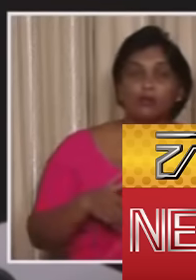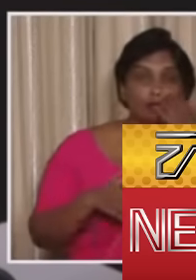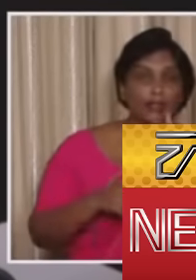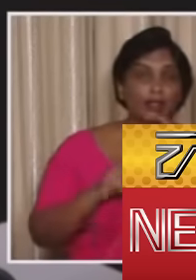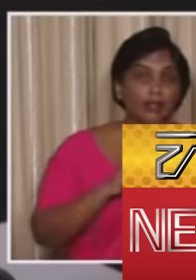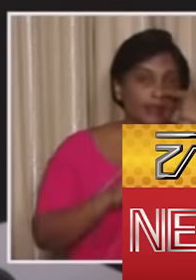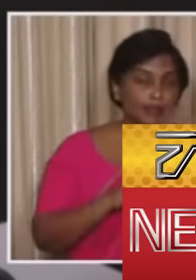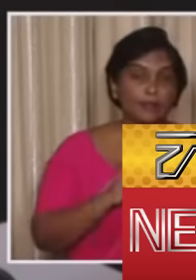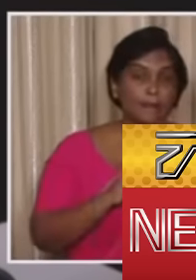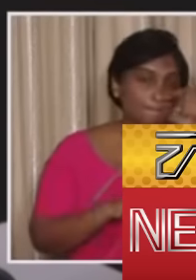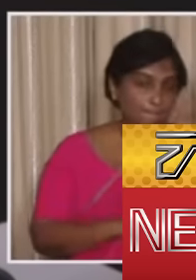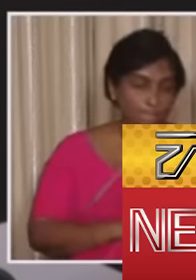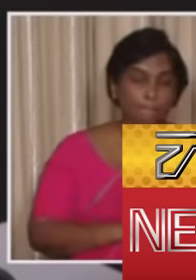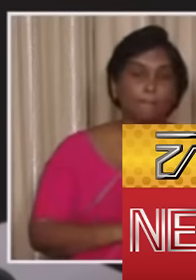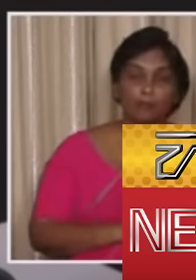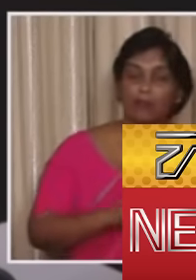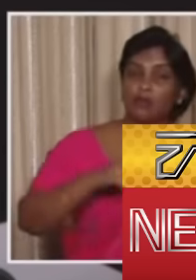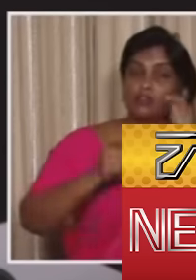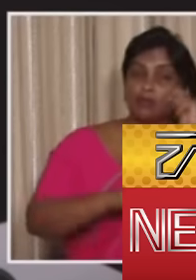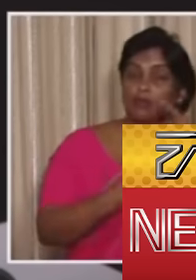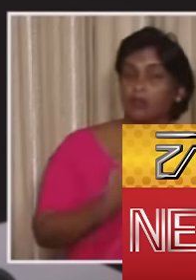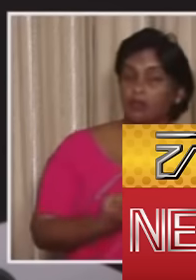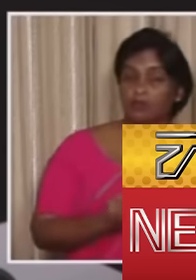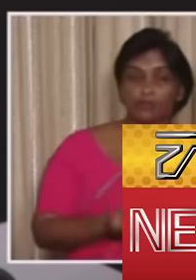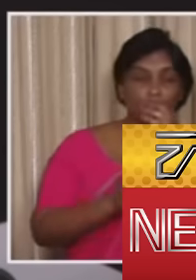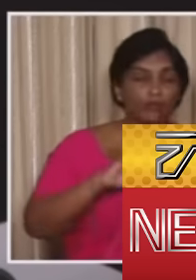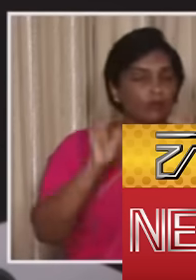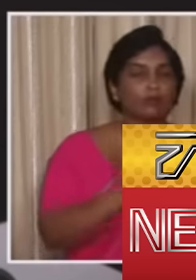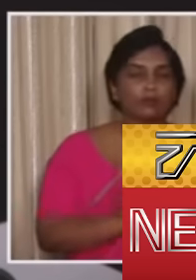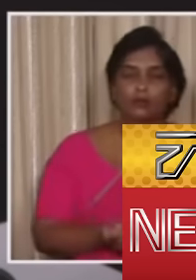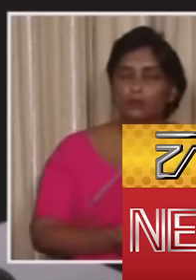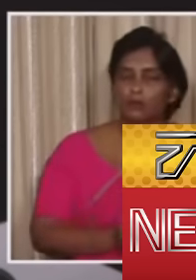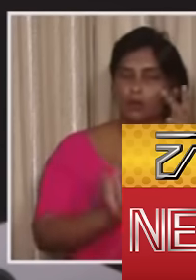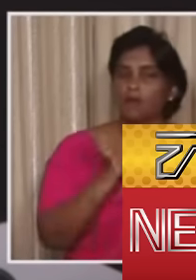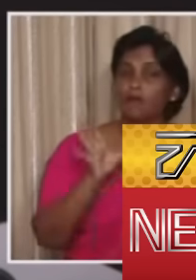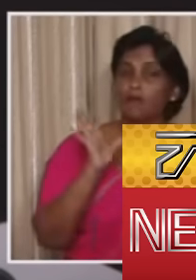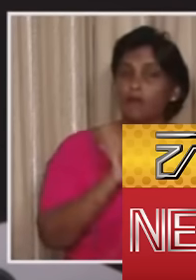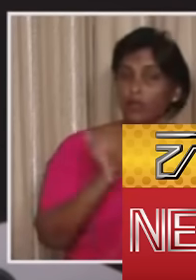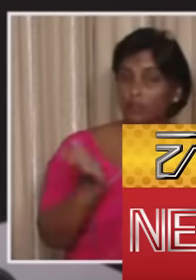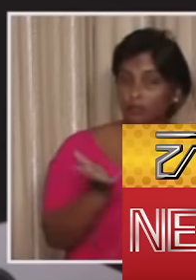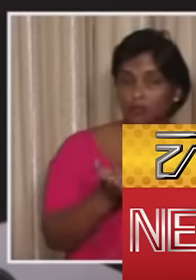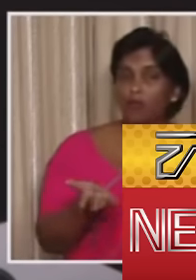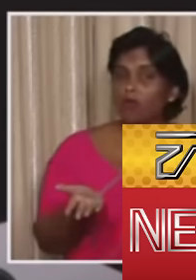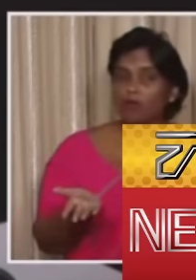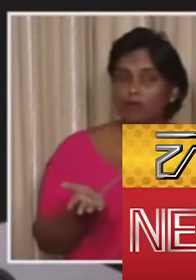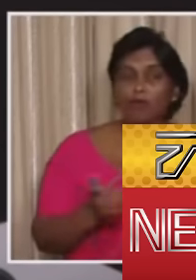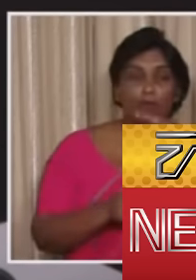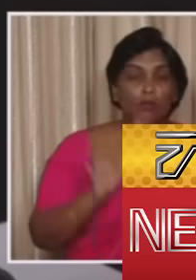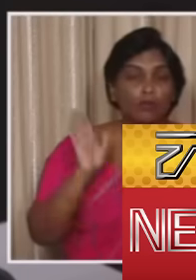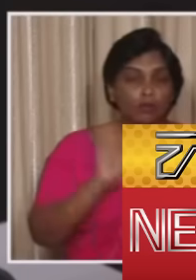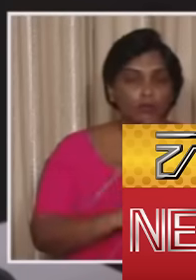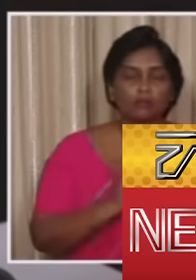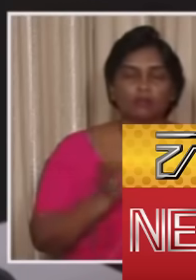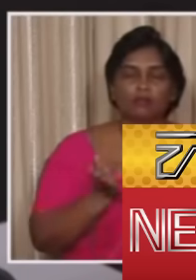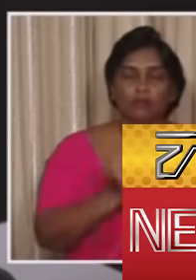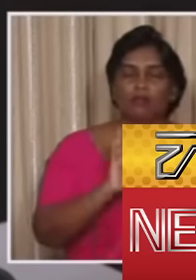ඩීසල් වලට, පෙට්‍රල් වලට, සානිකුත් ජනතාවගේ අත්‍යවශ්‍ය භාණ්ඩ වලට විශාල ලෙස වැඩ් බද්ද පනවනකොට මොකද සිද්ධ වෙන්නේ? මූඳ යන යාත්‍රා ටිකත් ගොඩ